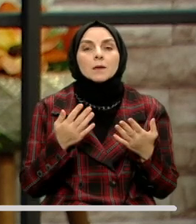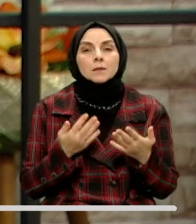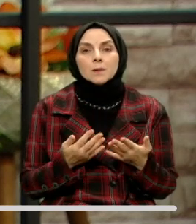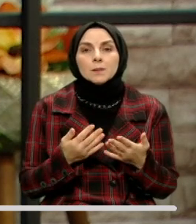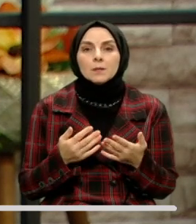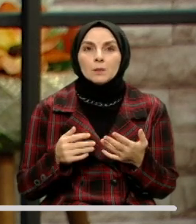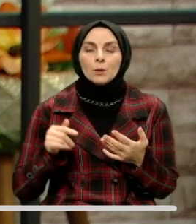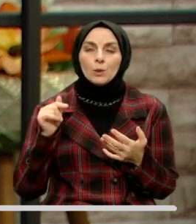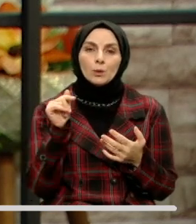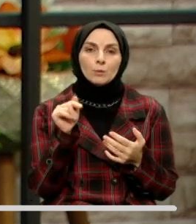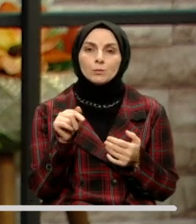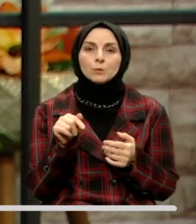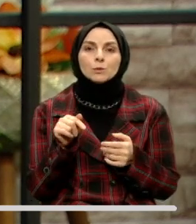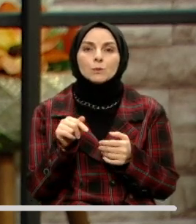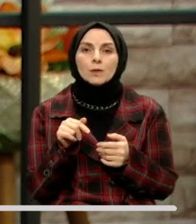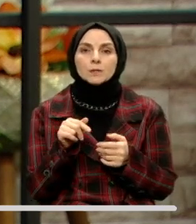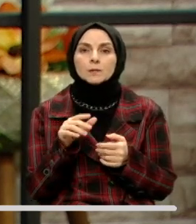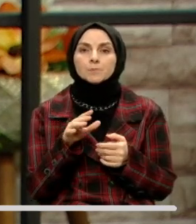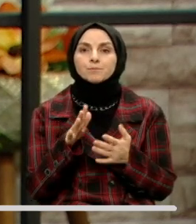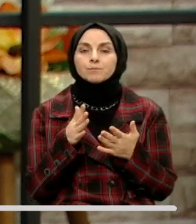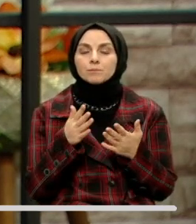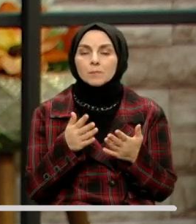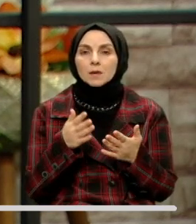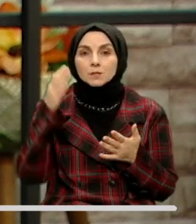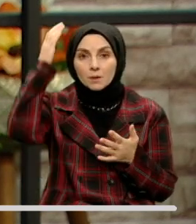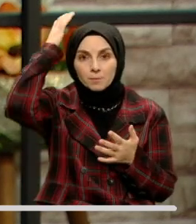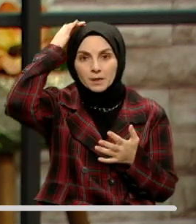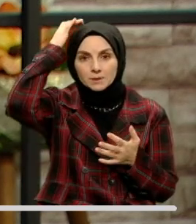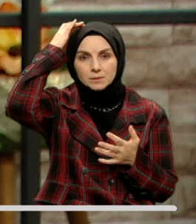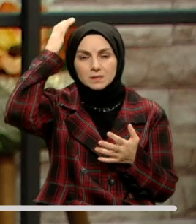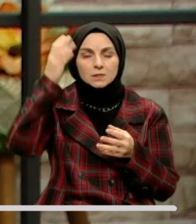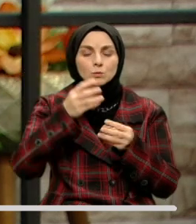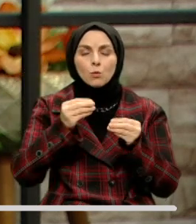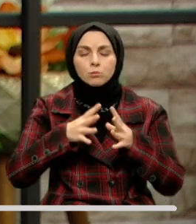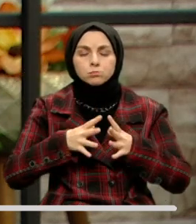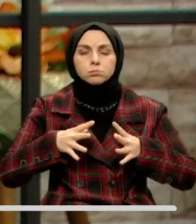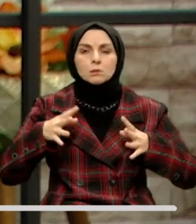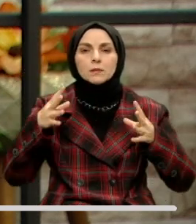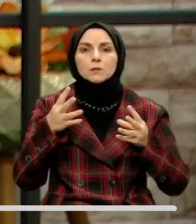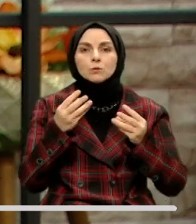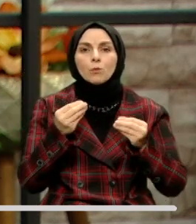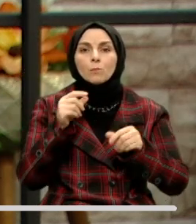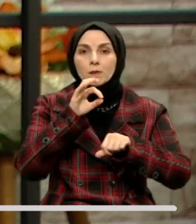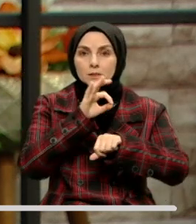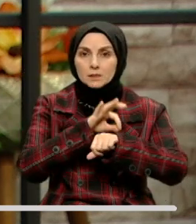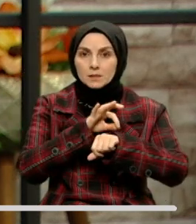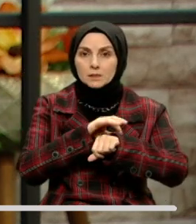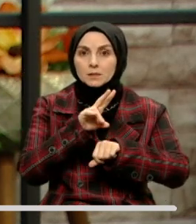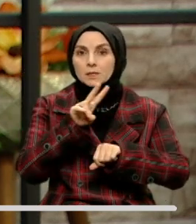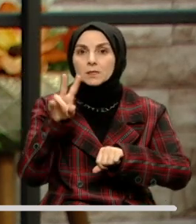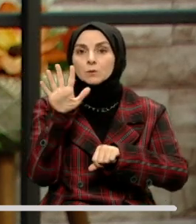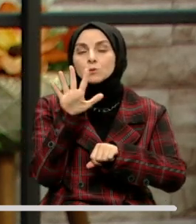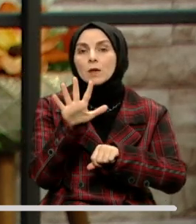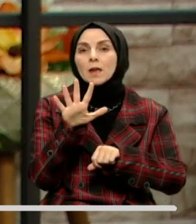içsel uyaranlarımız da var. Aslında beynimizin kapasitesi çok geniş. Dakikada 200-250 kelime alabilecek bir kapasiteye